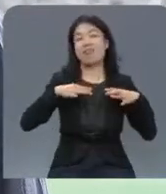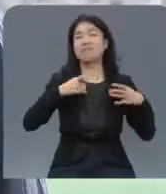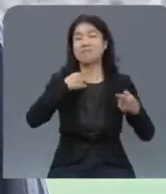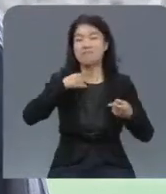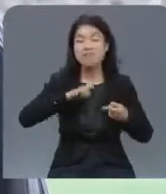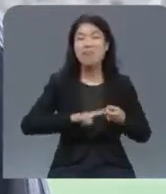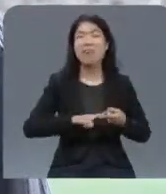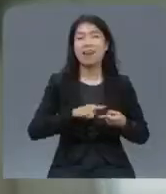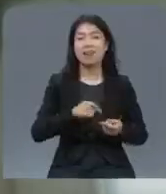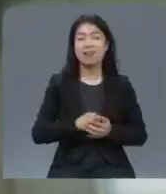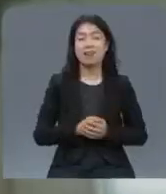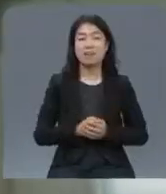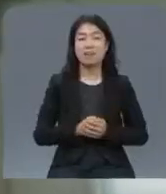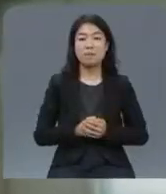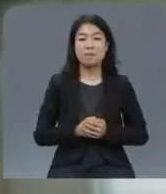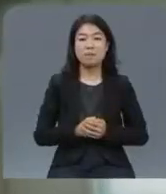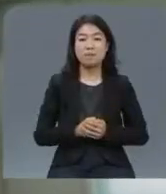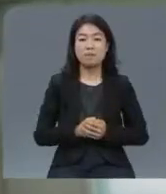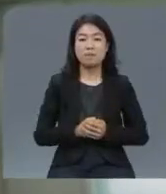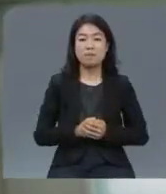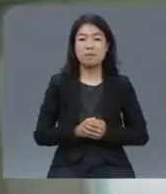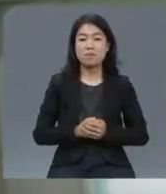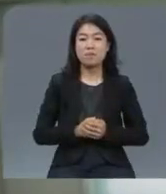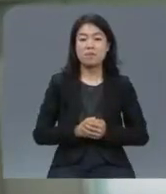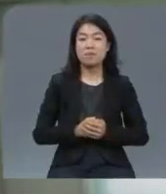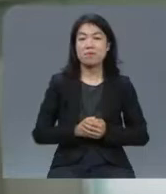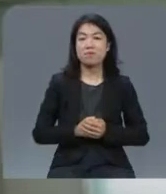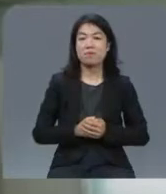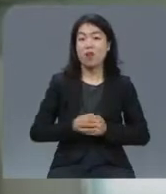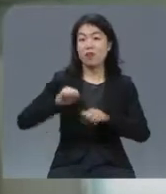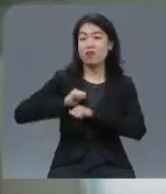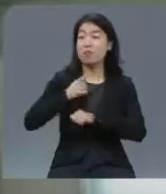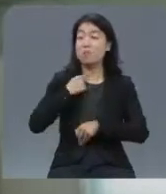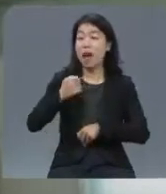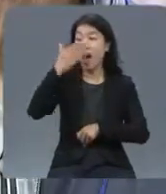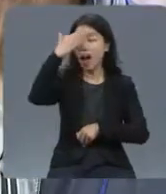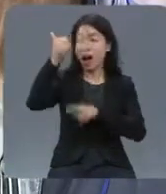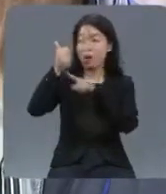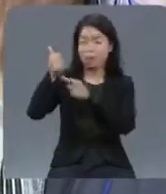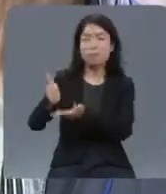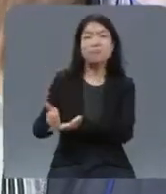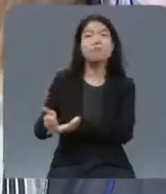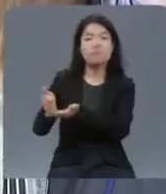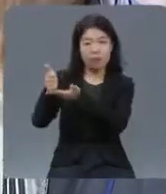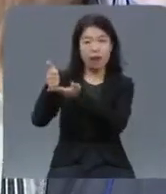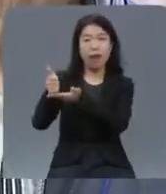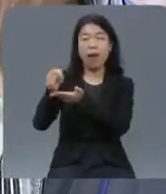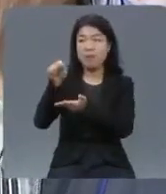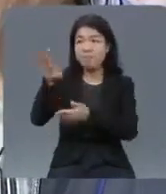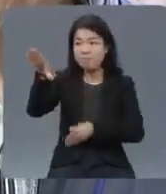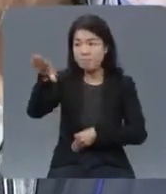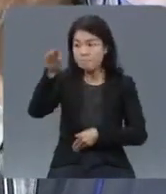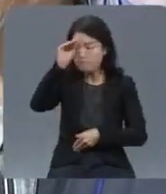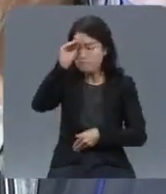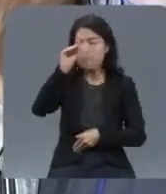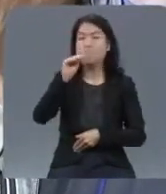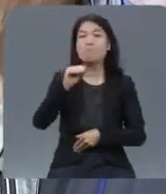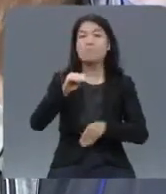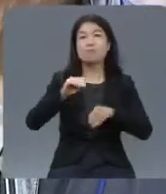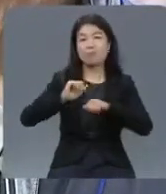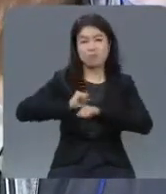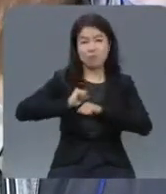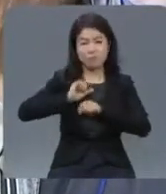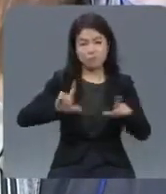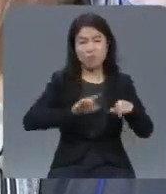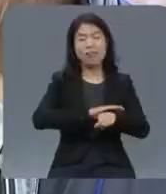봅니다 군 생각하신 할아버지가 내 존경스럽고 이 모습을 본 받아서 저도 군생활 더 잘